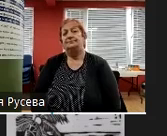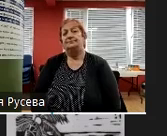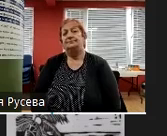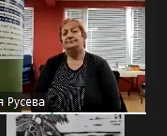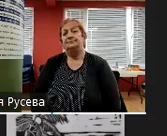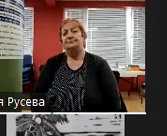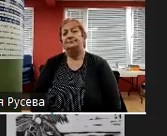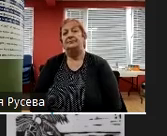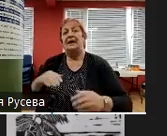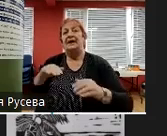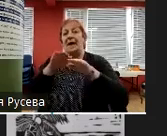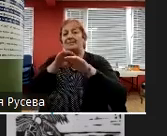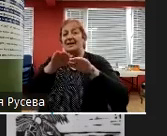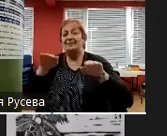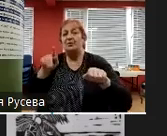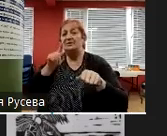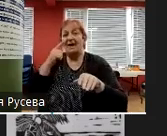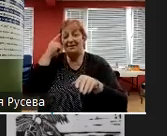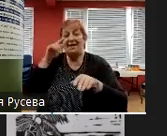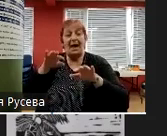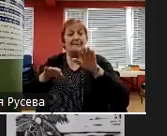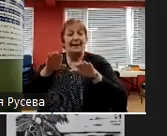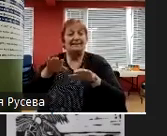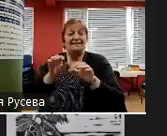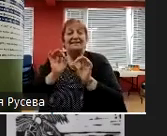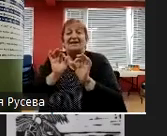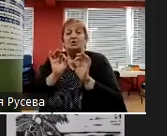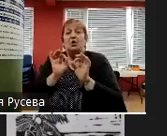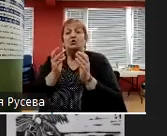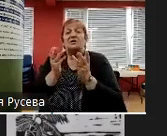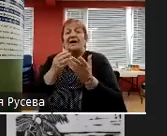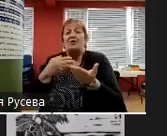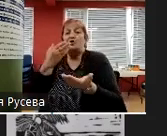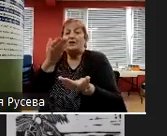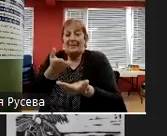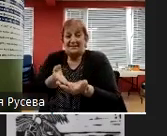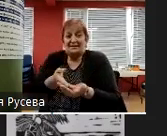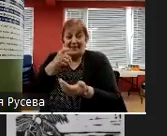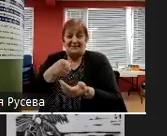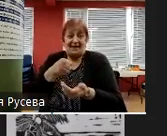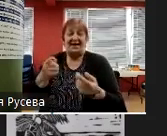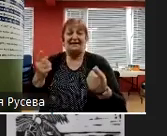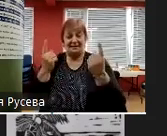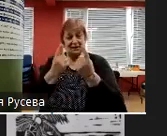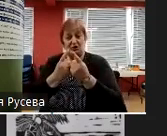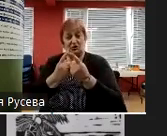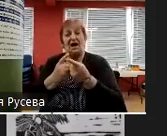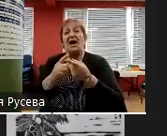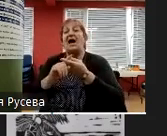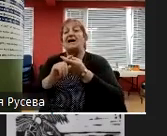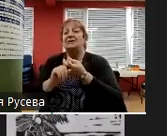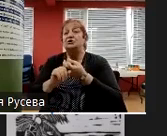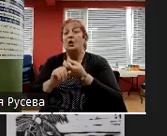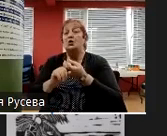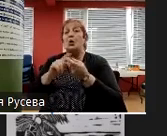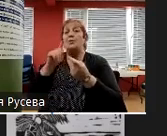За платформите трябва да прецените какво точно ще представлява тази среща, защото примерно при